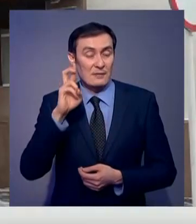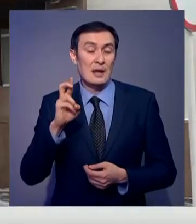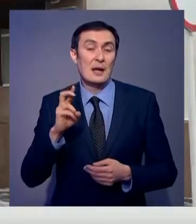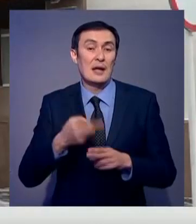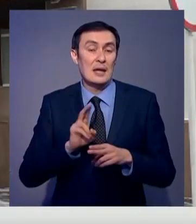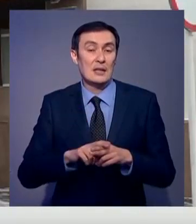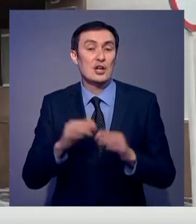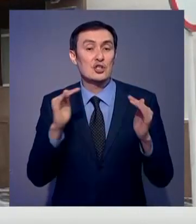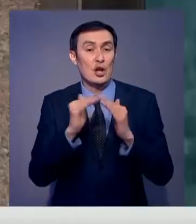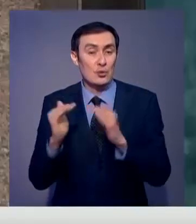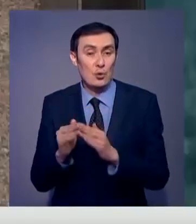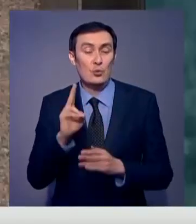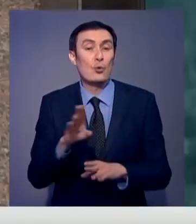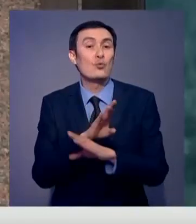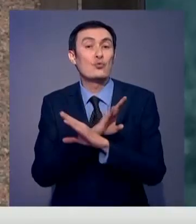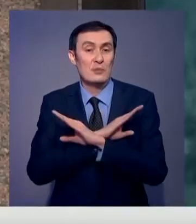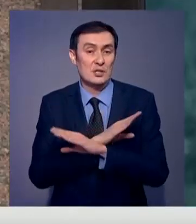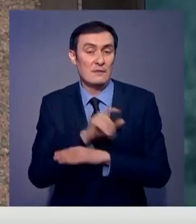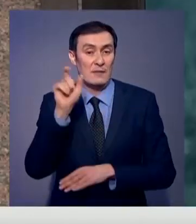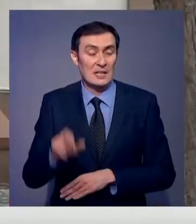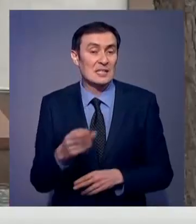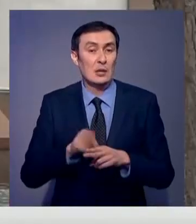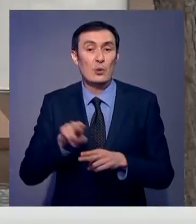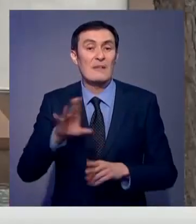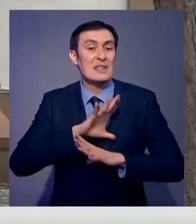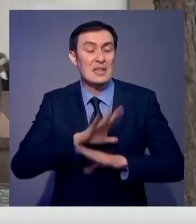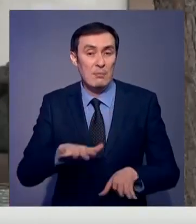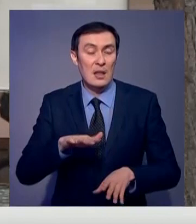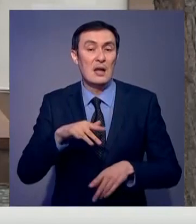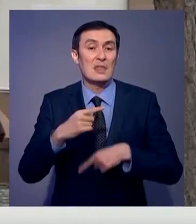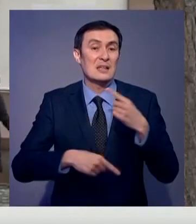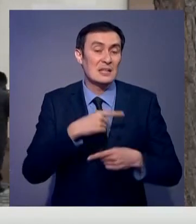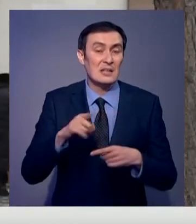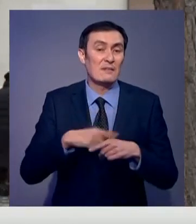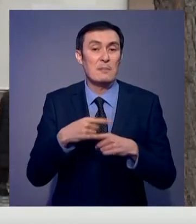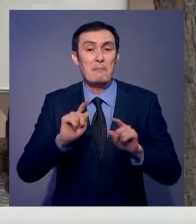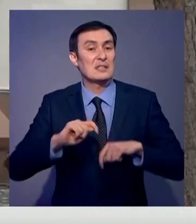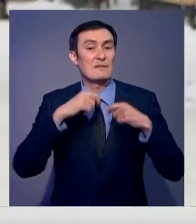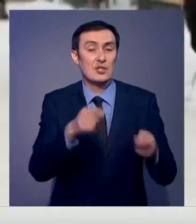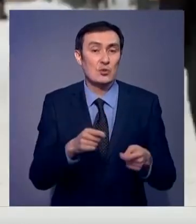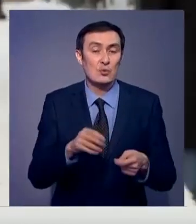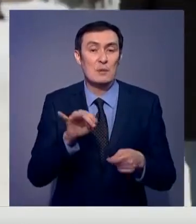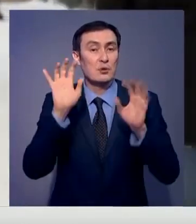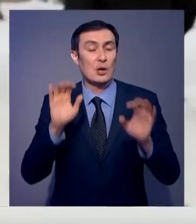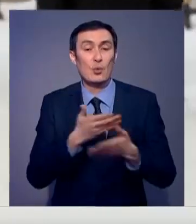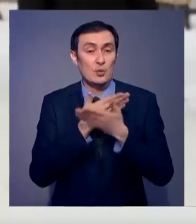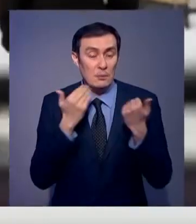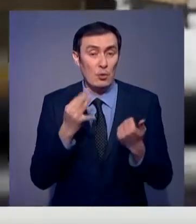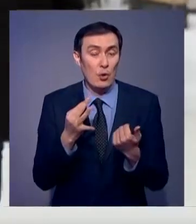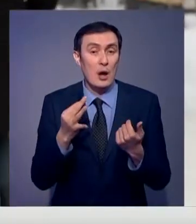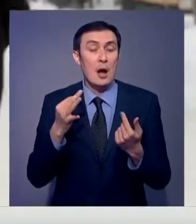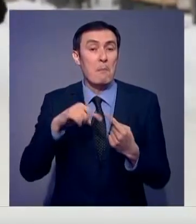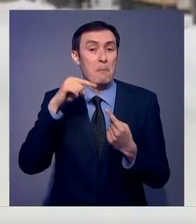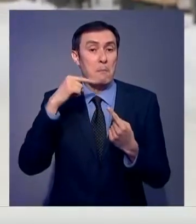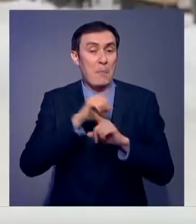Выморочным называется жилье, у умершего владельца которого не было наследников ни по завещанию, ни по закону. Но парадокс в том,